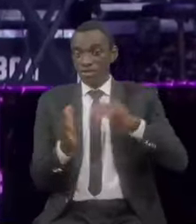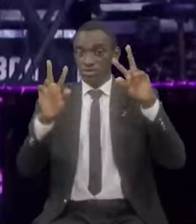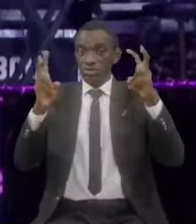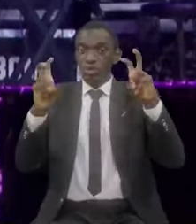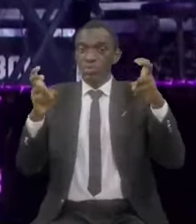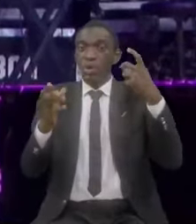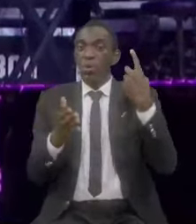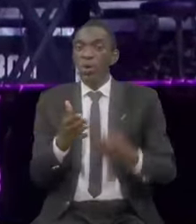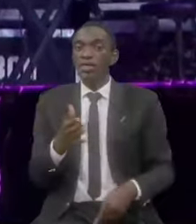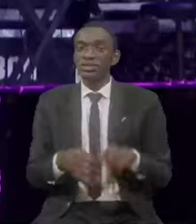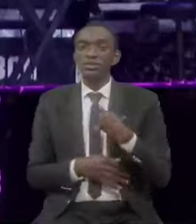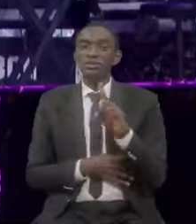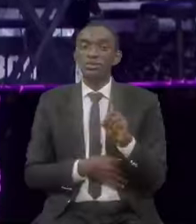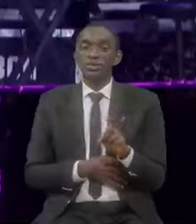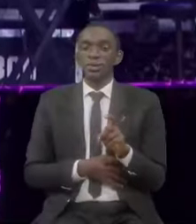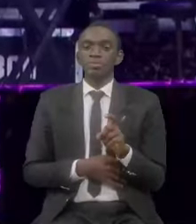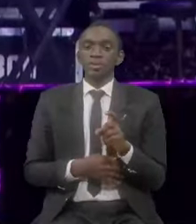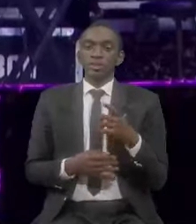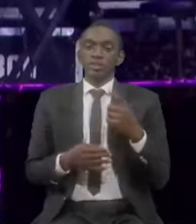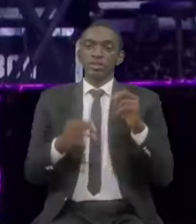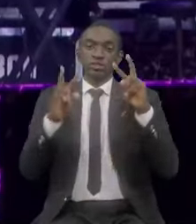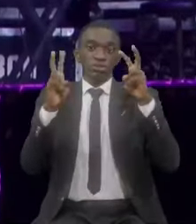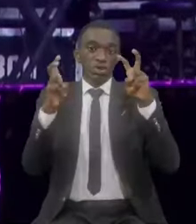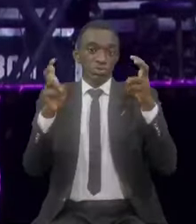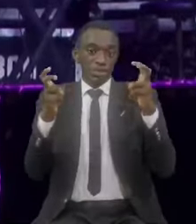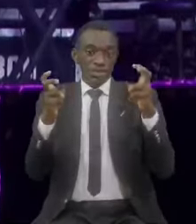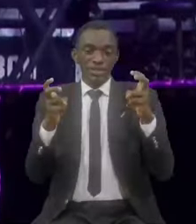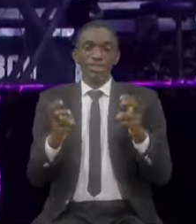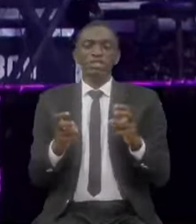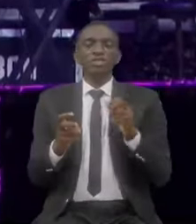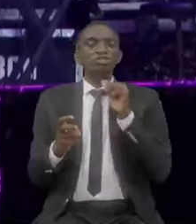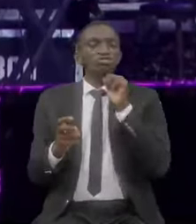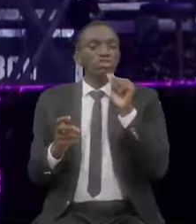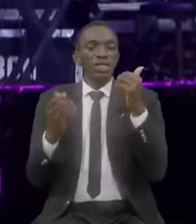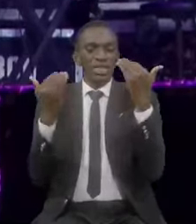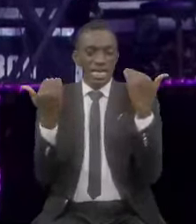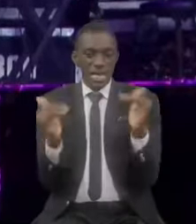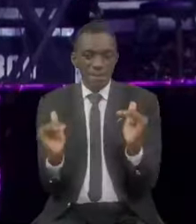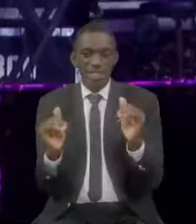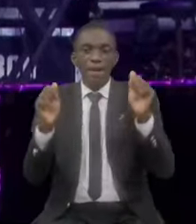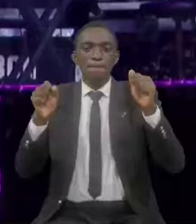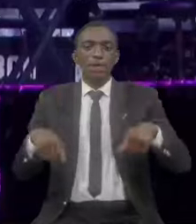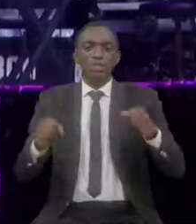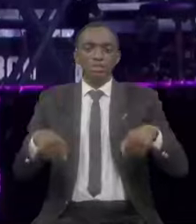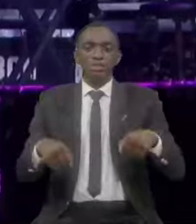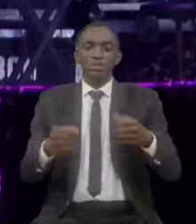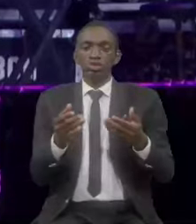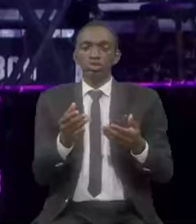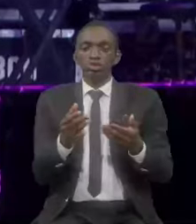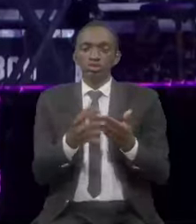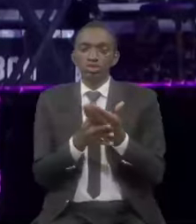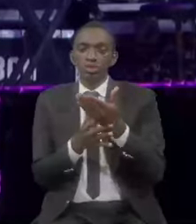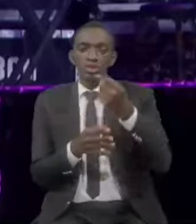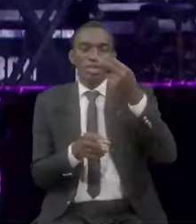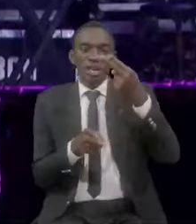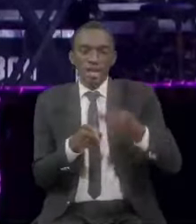soir du sujet dont le titre est « Les possibilités